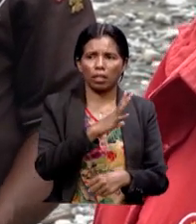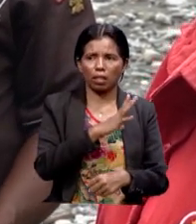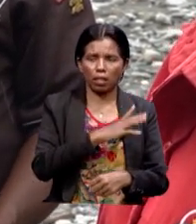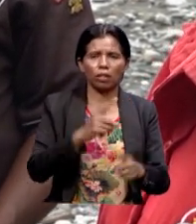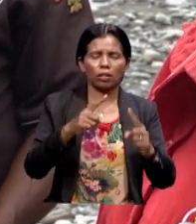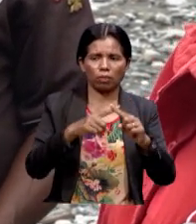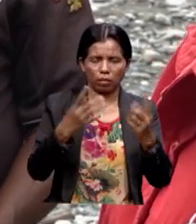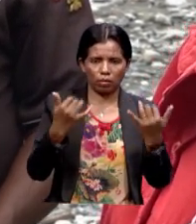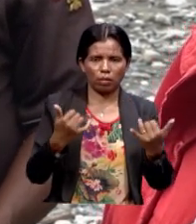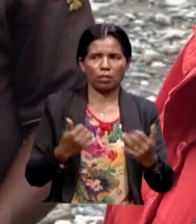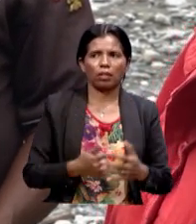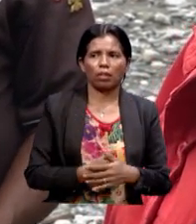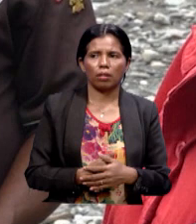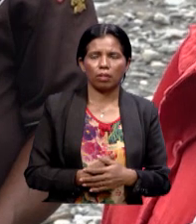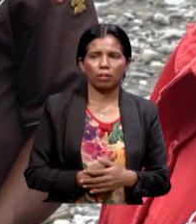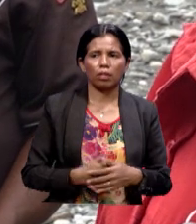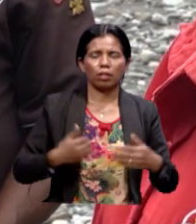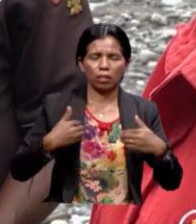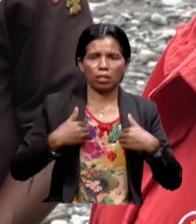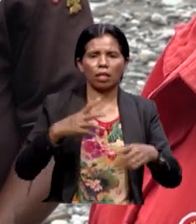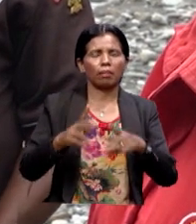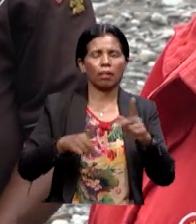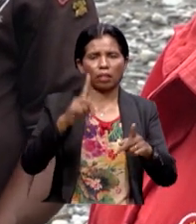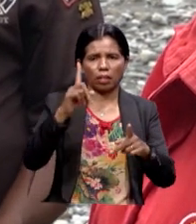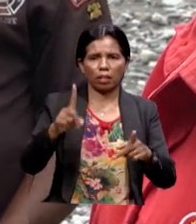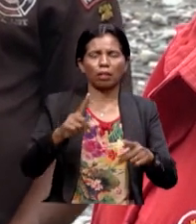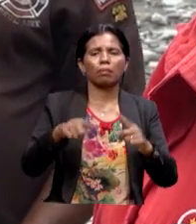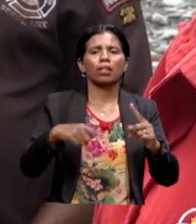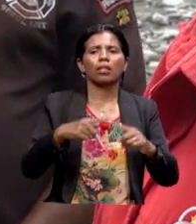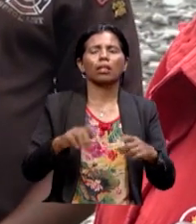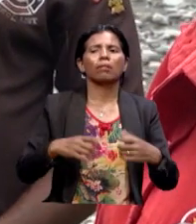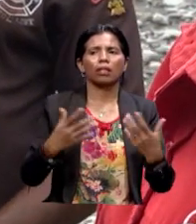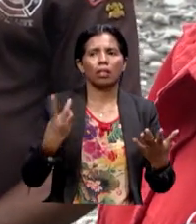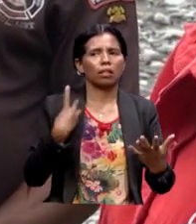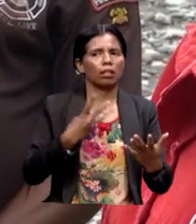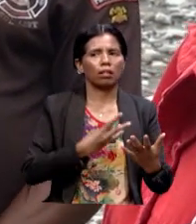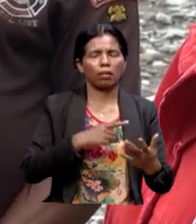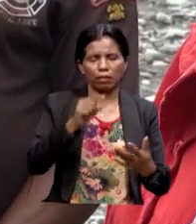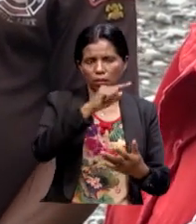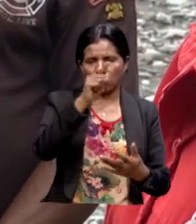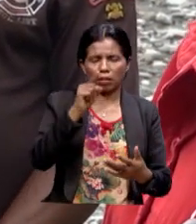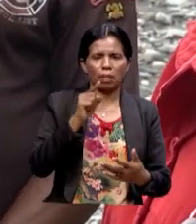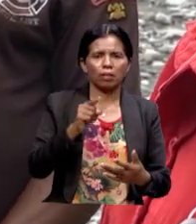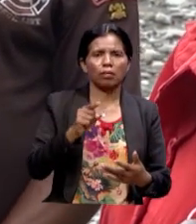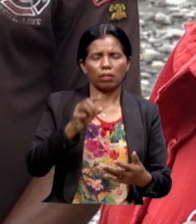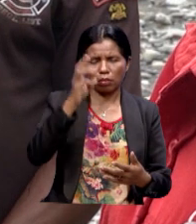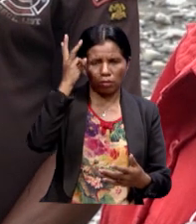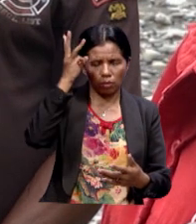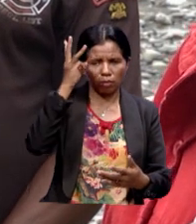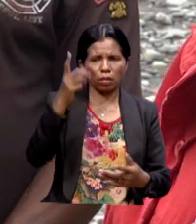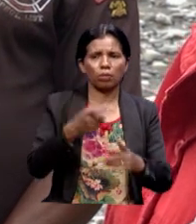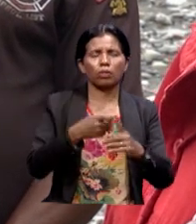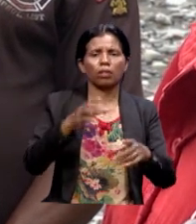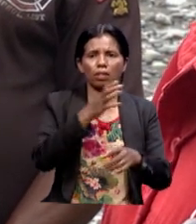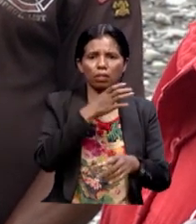agora ne na matu musu e maida para dehan agora bahira ida ne magam ne perkupasan pinti. Husi